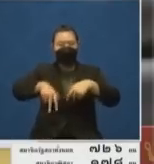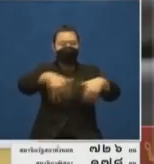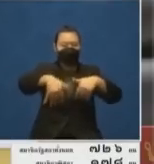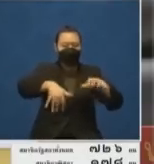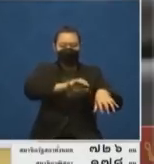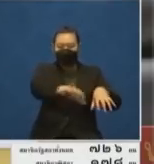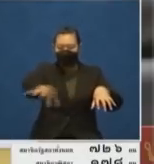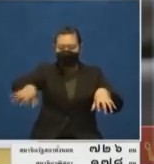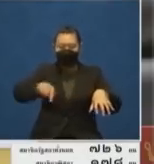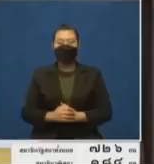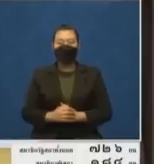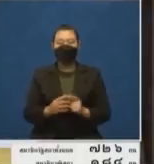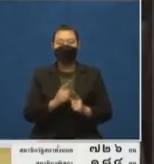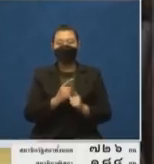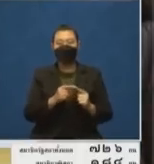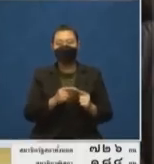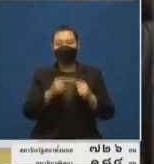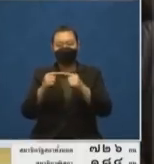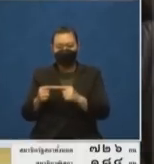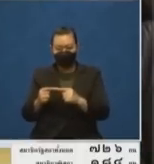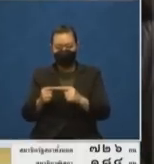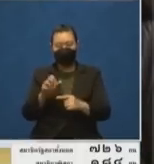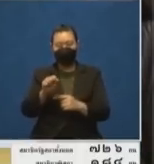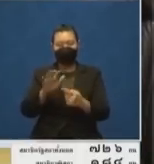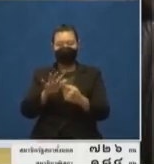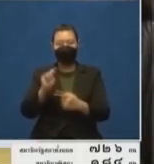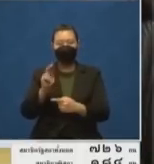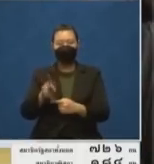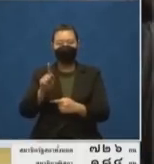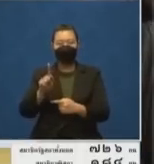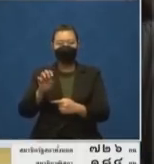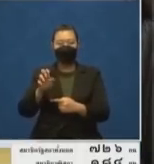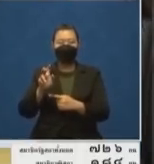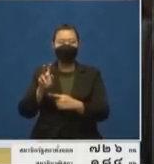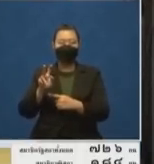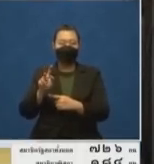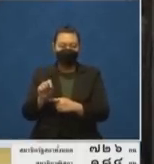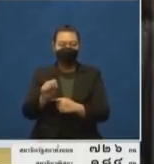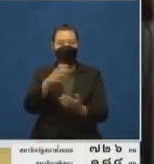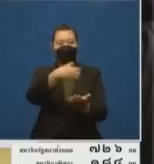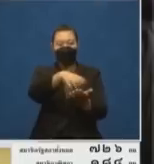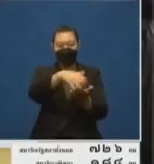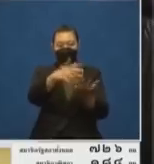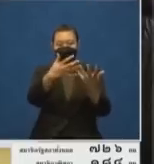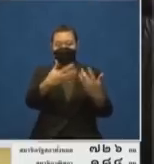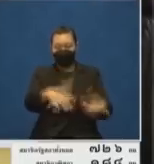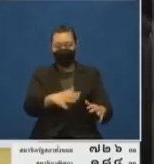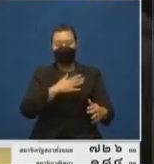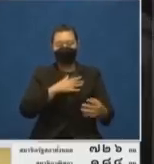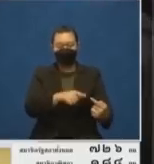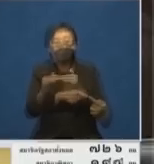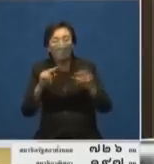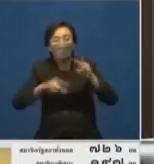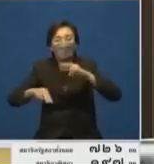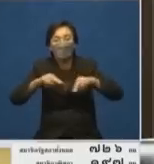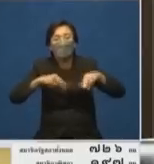เขาไม่เอา อย่ามายุ่งยากกับเราดิรอตรวจสำนวนเอาก็แล้วกันเหมือนเดิมนะ จริงๆข้อเรียกร้องไม่ได้